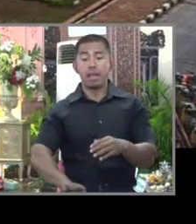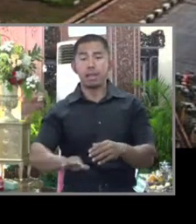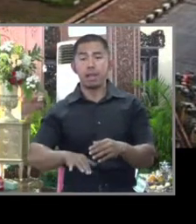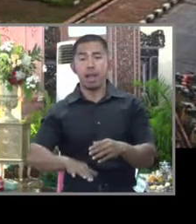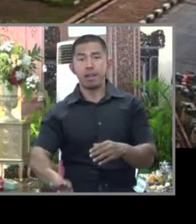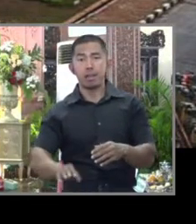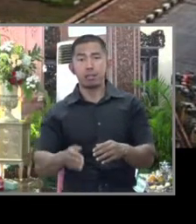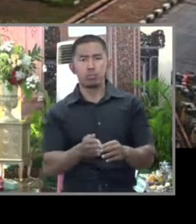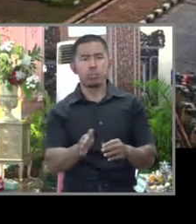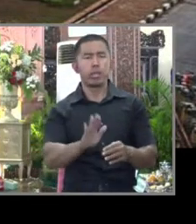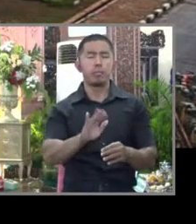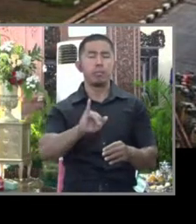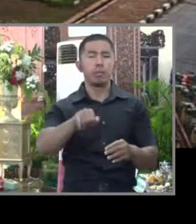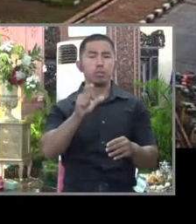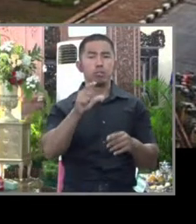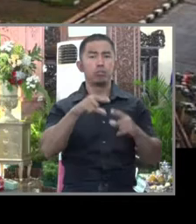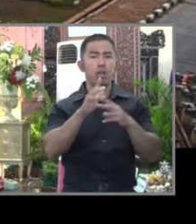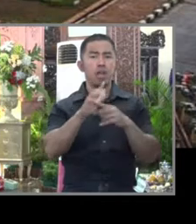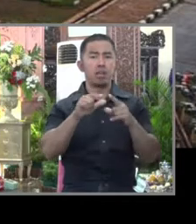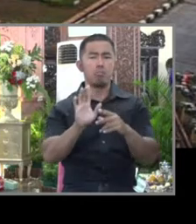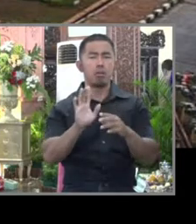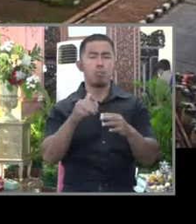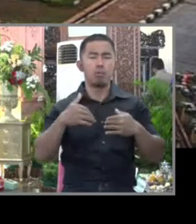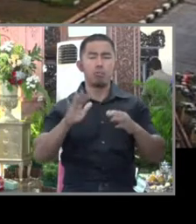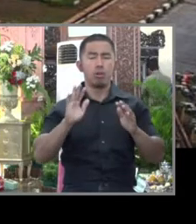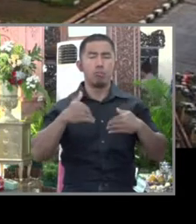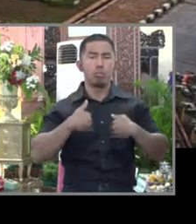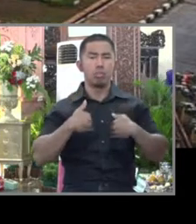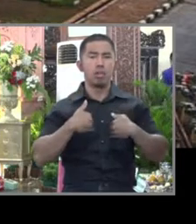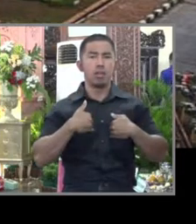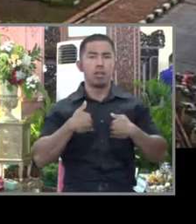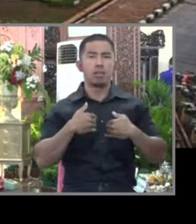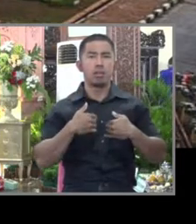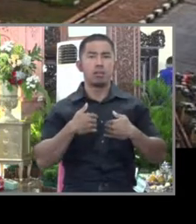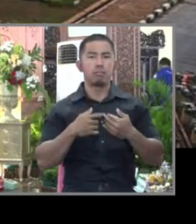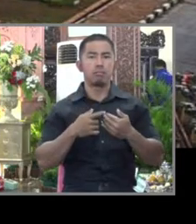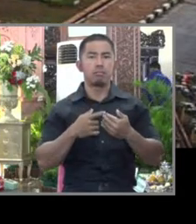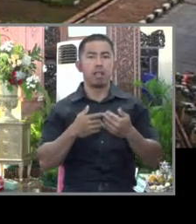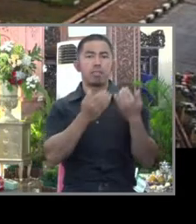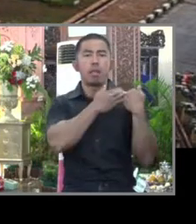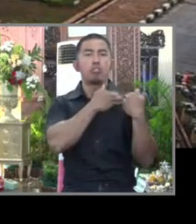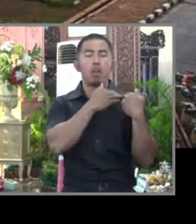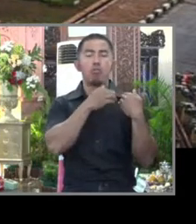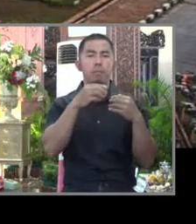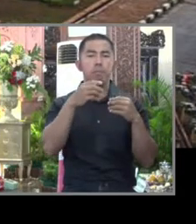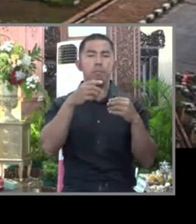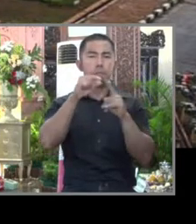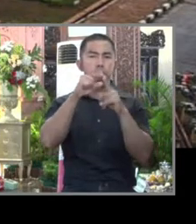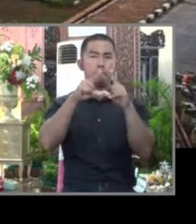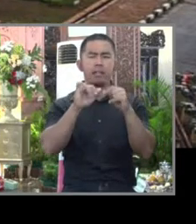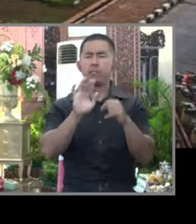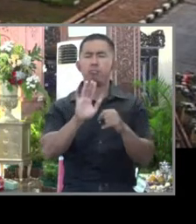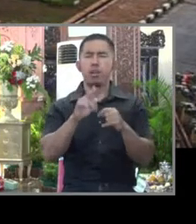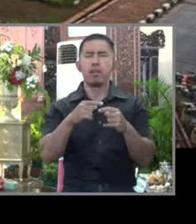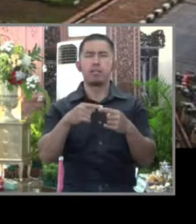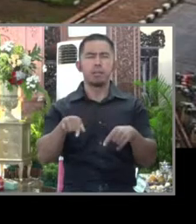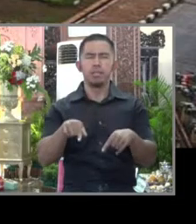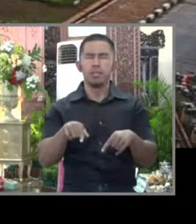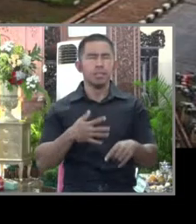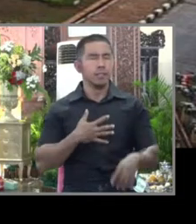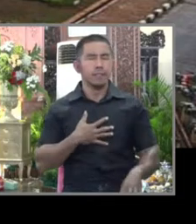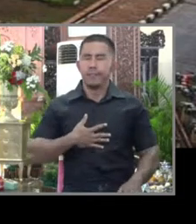sungai dari Juwana itu maupun juga kewenangan dari Balai Besar sehingga ini menjadi momok tersendiri